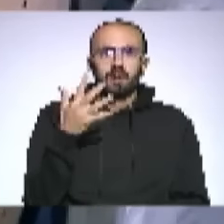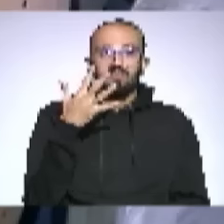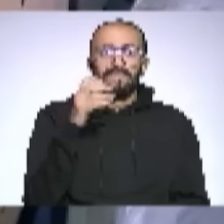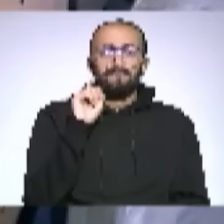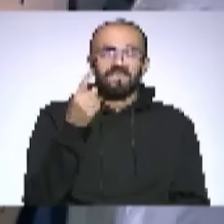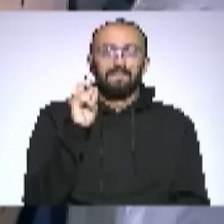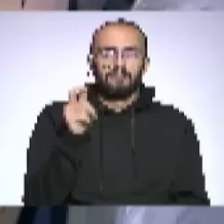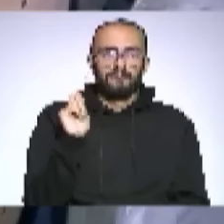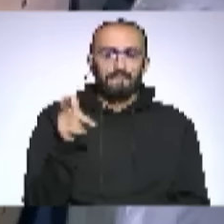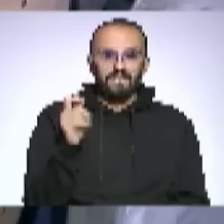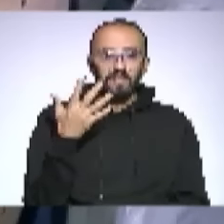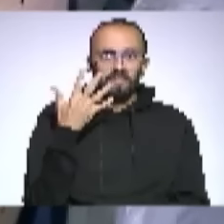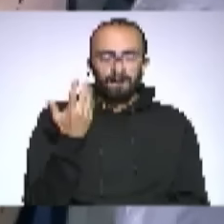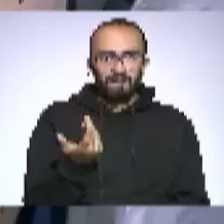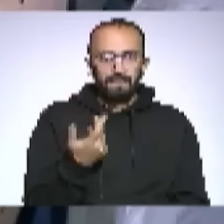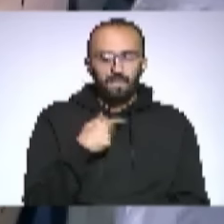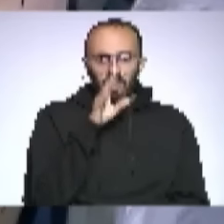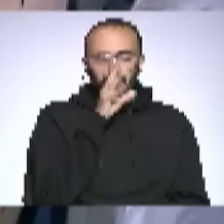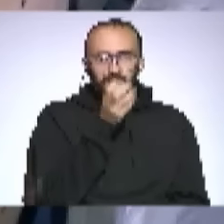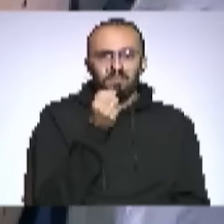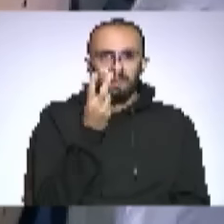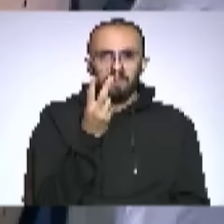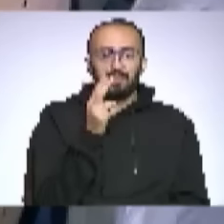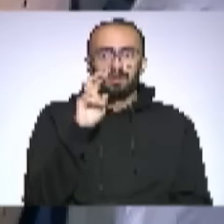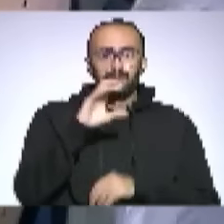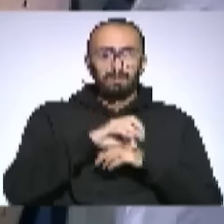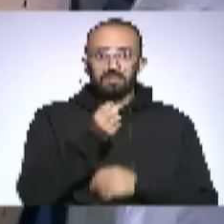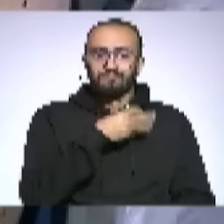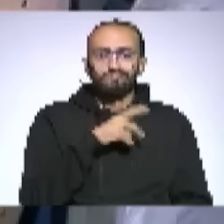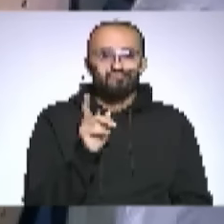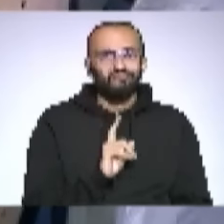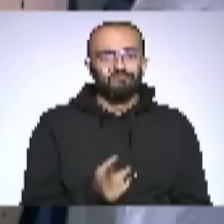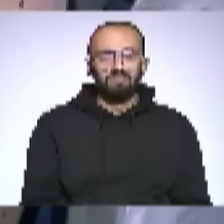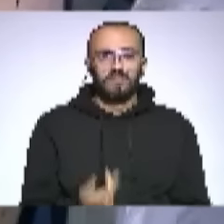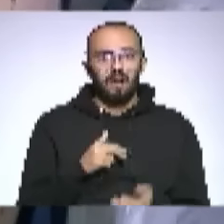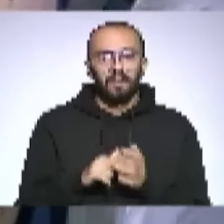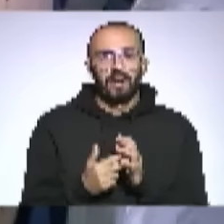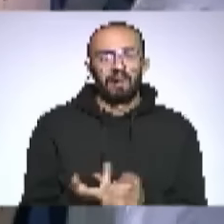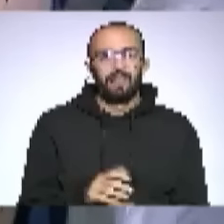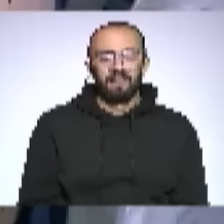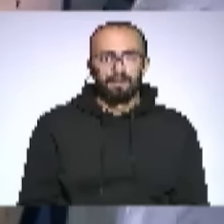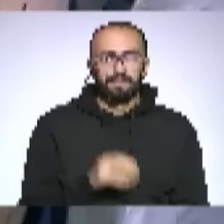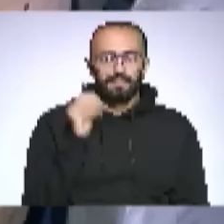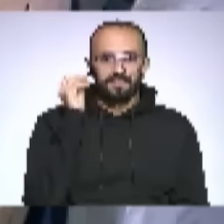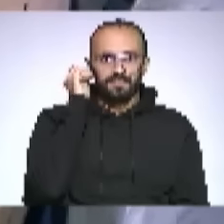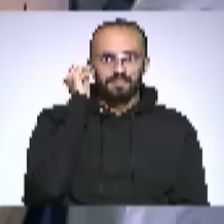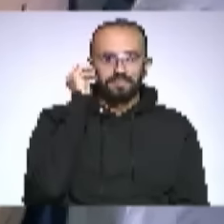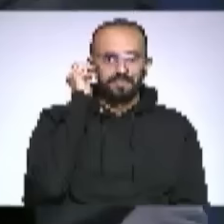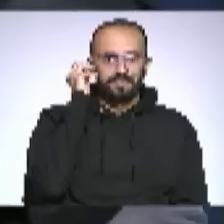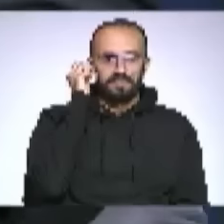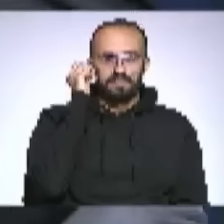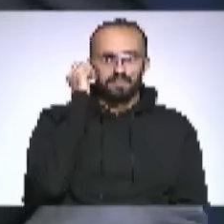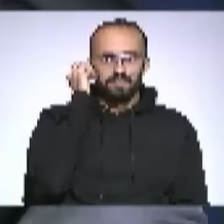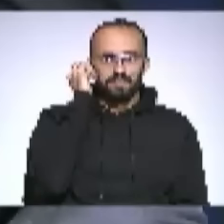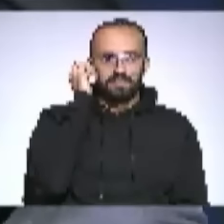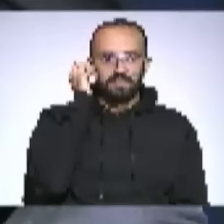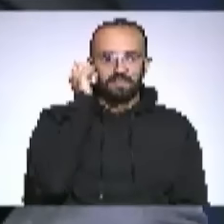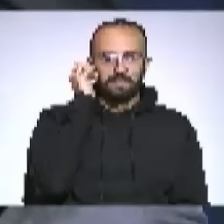وماضي عليهم الزوج محتاجين الورقتين دول المجلس رافض يدينا اي ورق اعمل ايه يا سيدنا طيب شكرا جزيلا